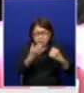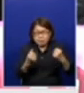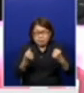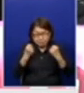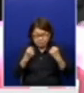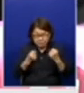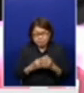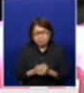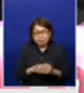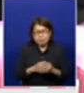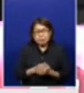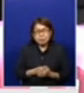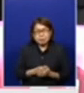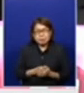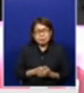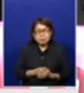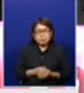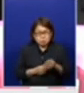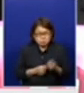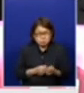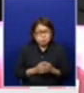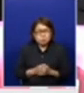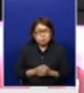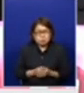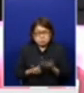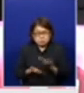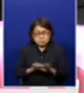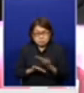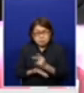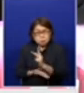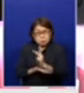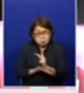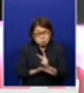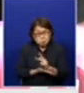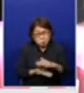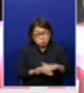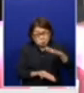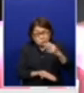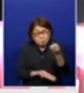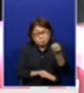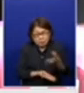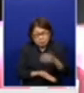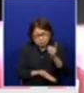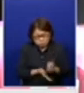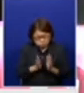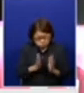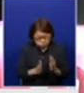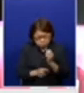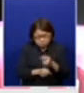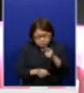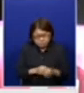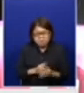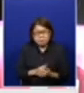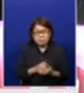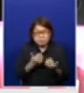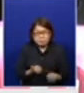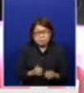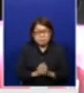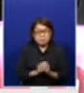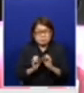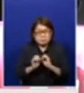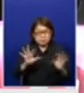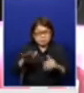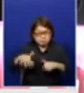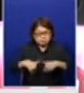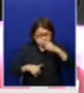ครั้งก็ขอให้ท่านใช้เม็ดเงินในก้อนมหาศาลนี้อย่างจริงใจแล้วก็อย่าทำให้ต้นไม้ที่แสดงถึงความเป็นไทยนี้ต้องล้มต